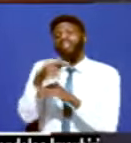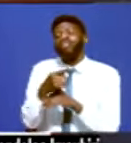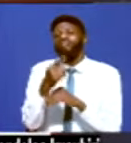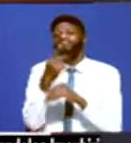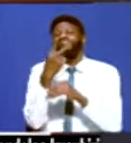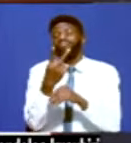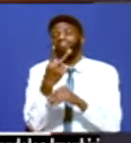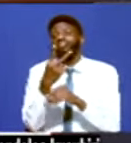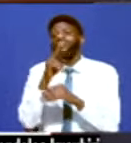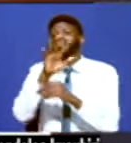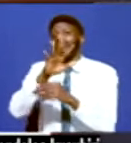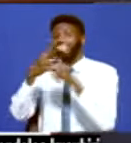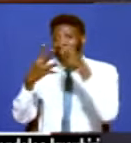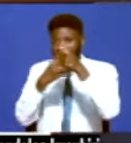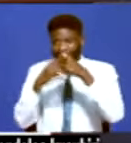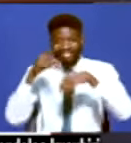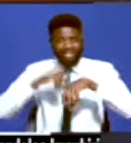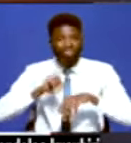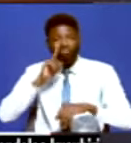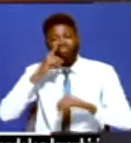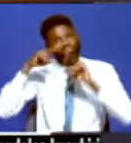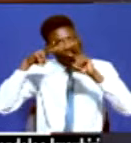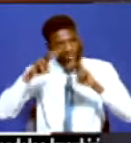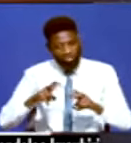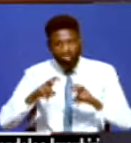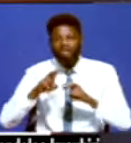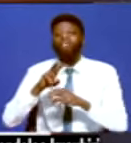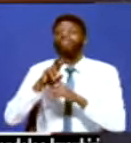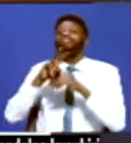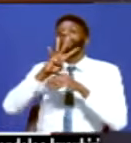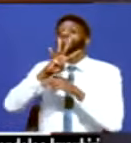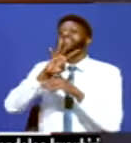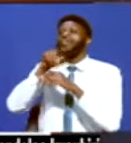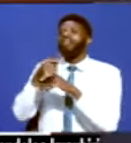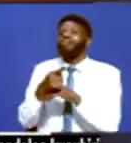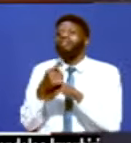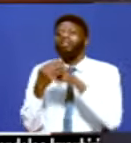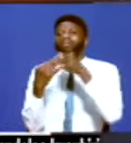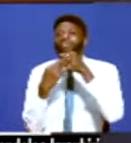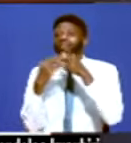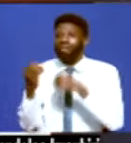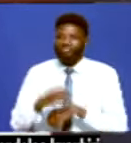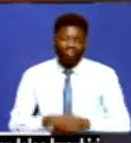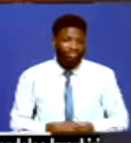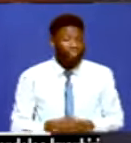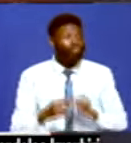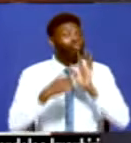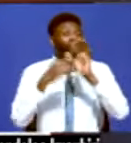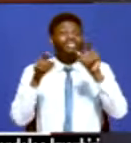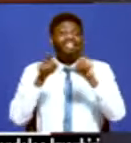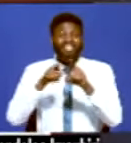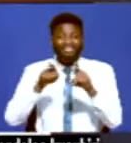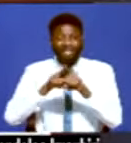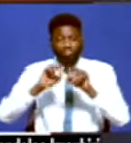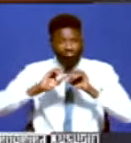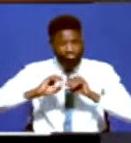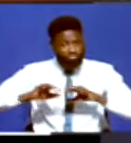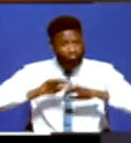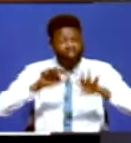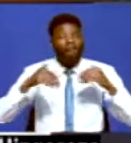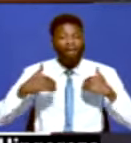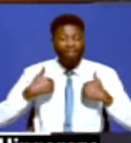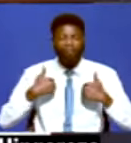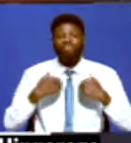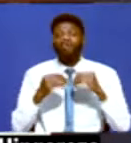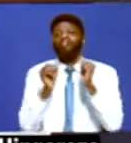COVID-19 kutoka kwa sampuli 1,881 zilizopimwa. Hii inawakilisha kiwango cha maambukizi cha